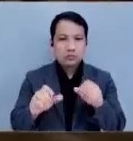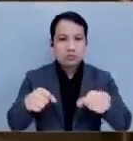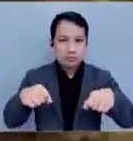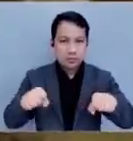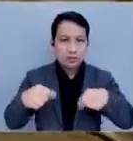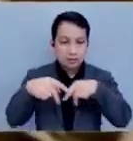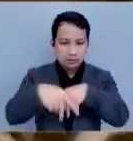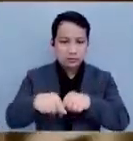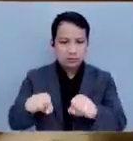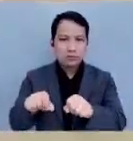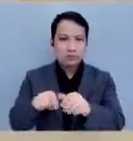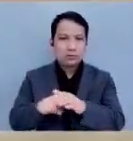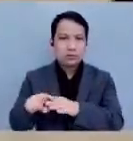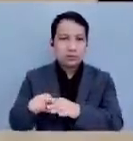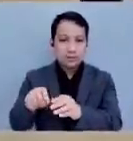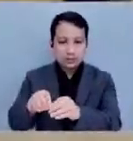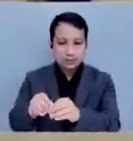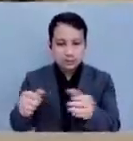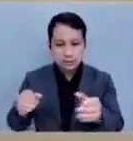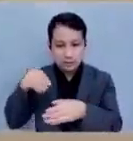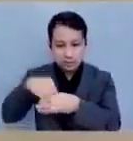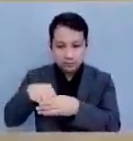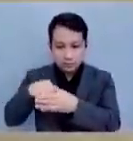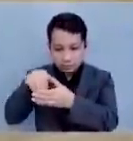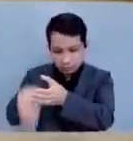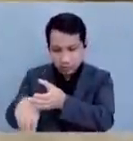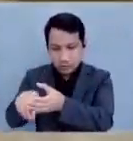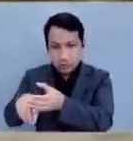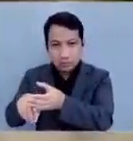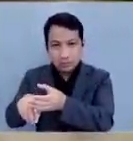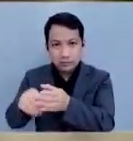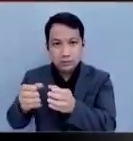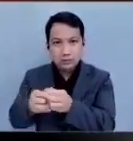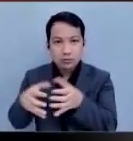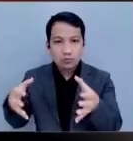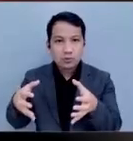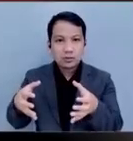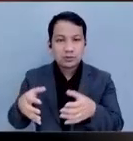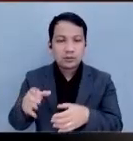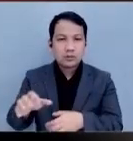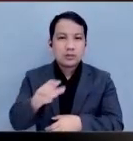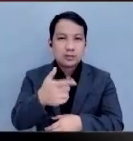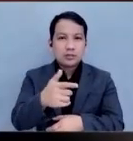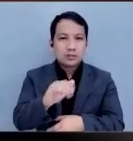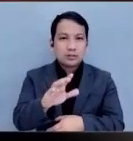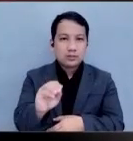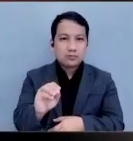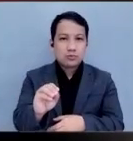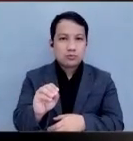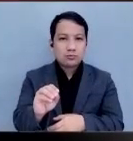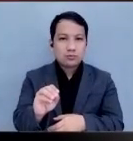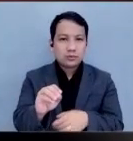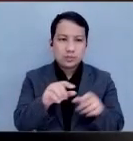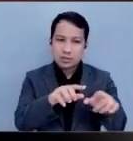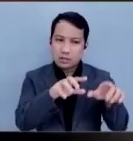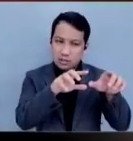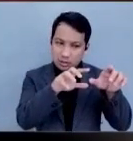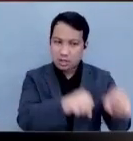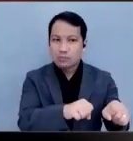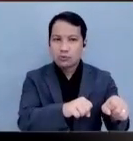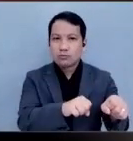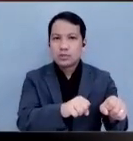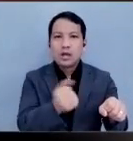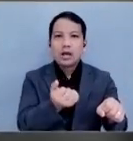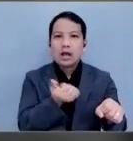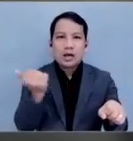at nagtanim ng bomba sa loob. Tiniyak naman ni Defense Secretary Gibo Teodoro na tutugisin nila ang iba pang suspect